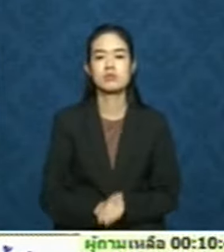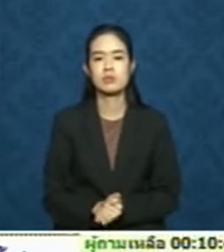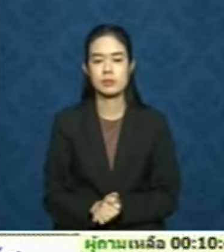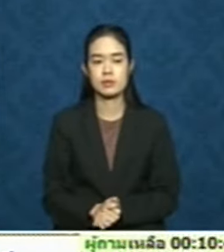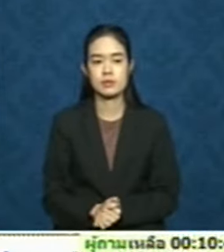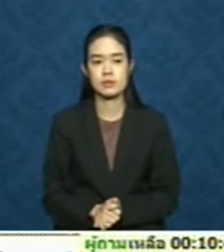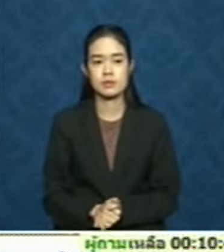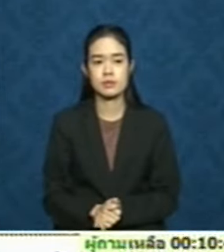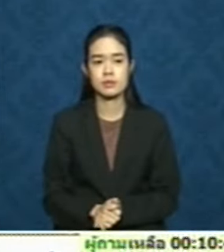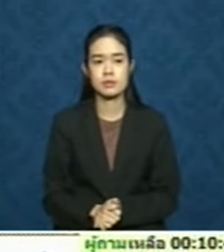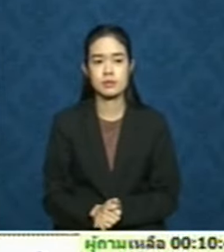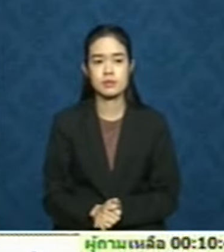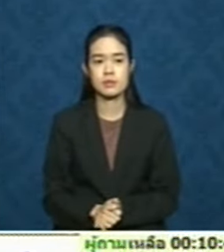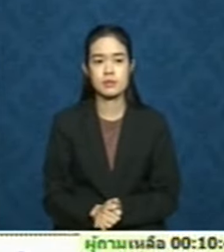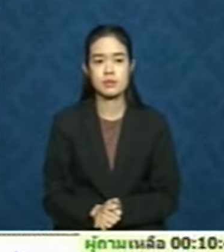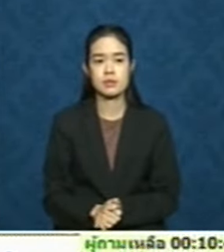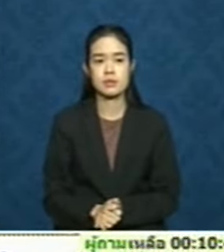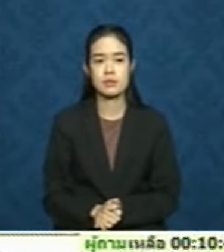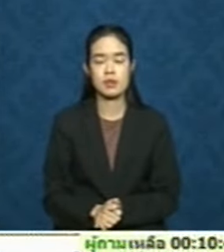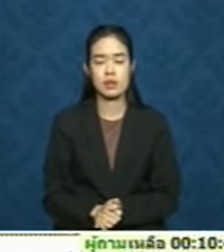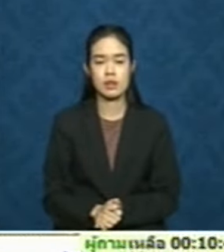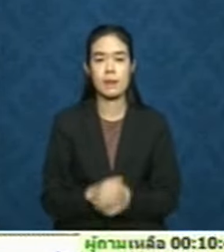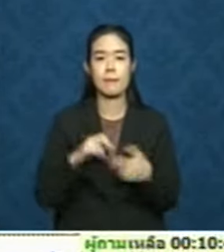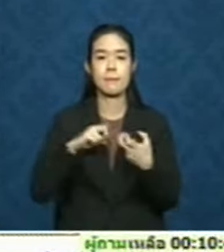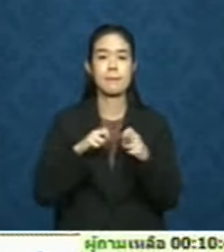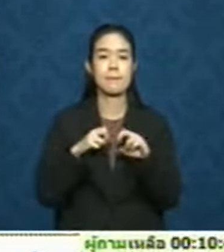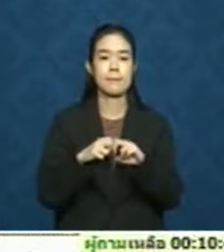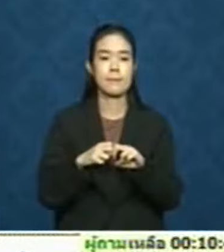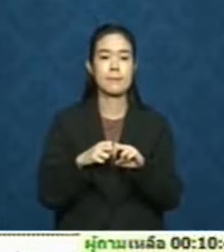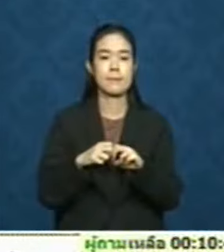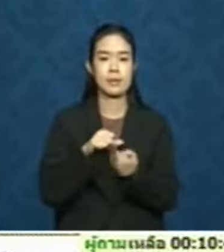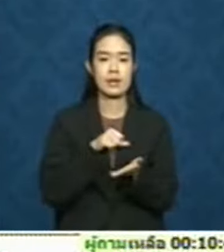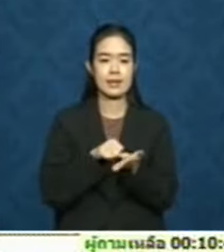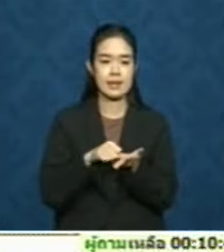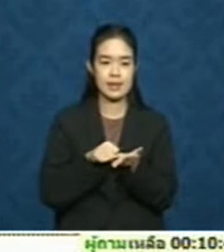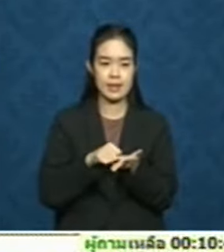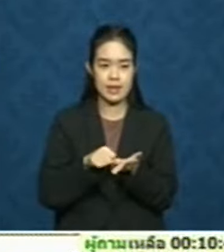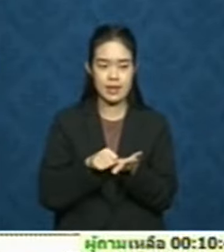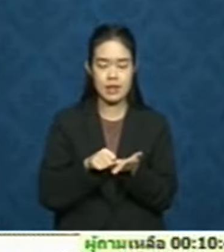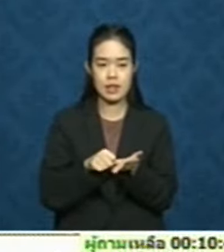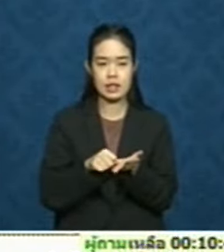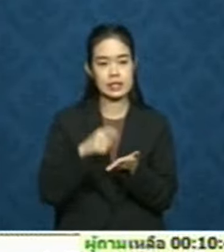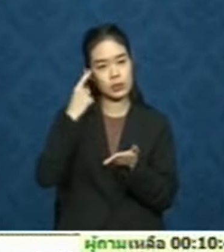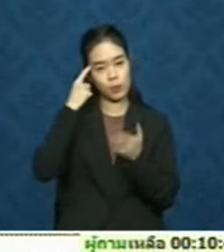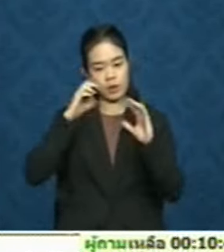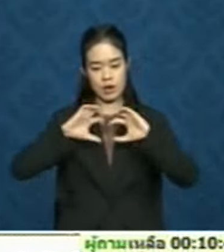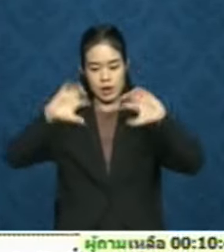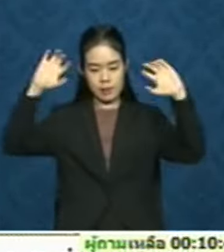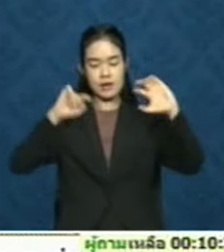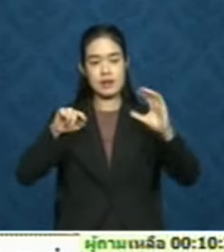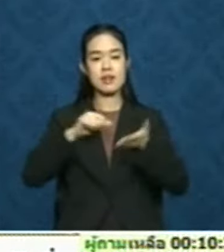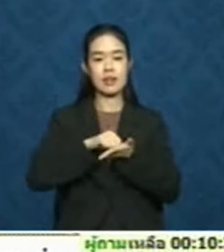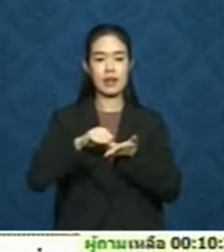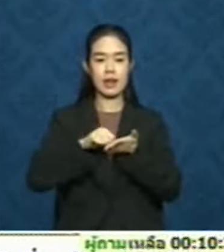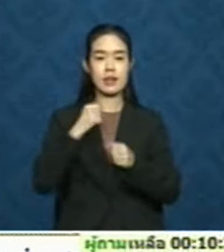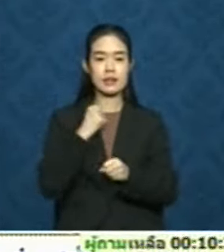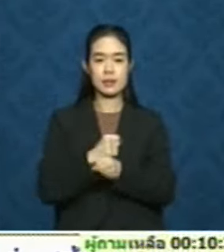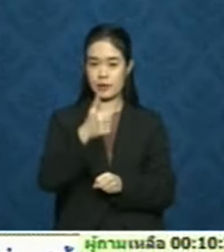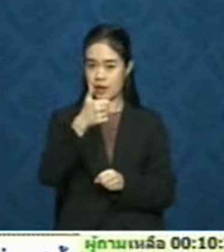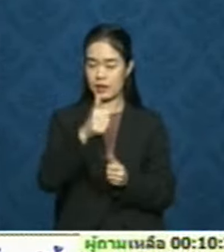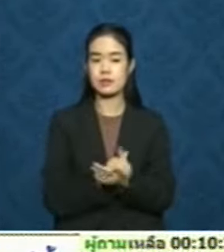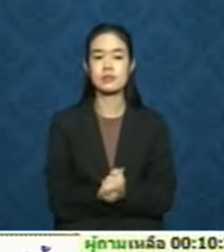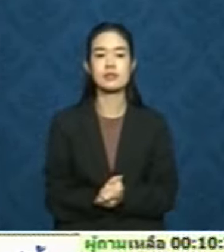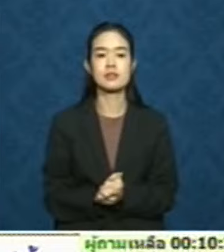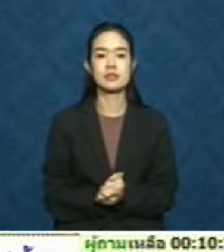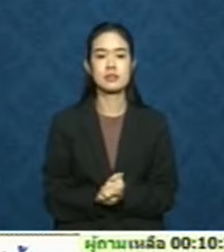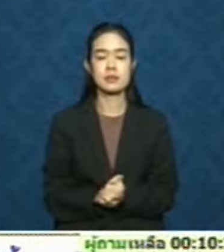มั่นใจการแก้ปัญหาจบลงภายในรัฐบาลชุดนี้โดยเบื้องต้นได้มี